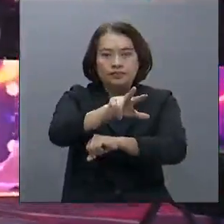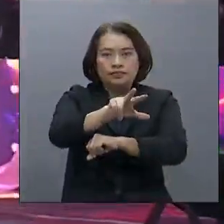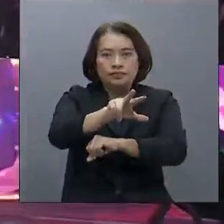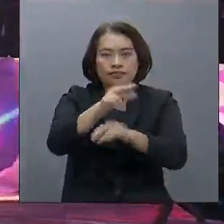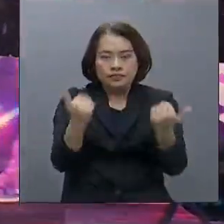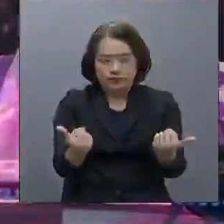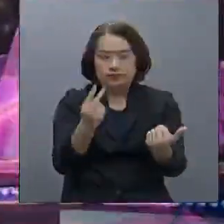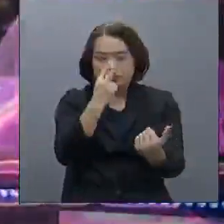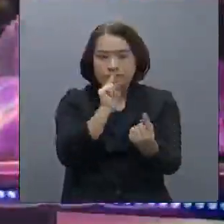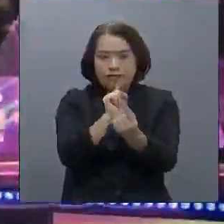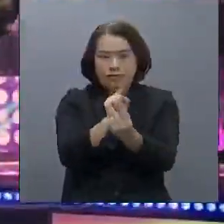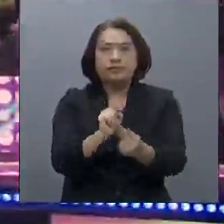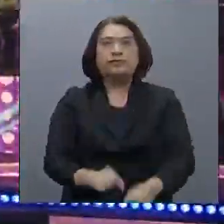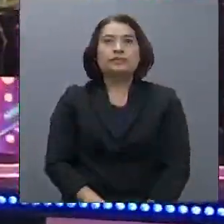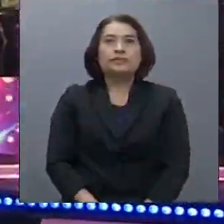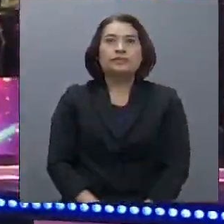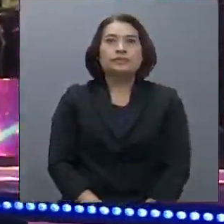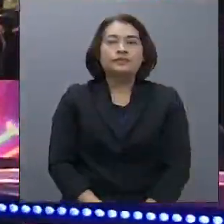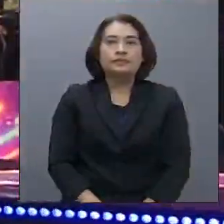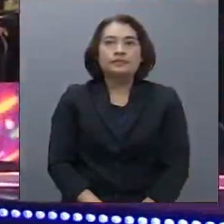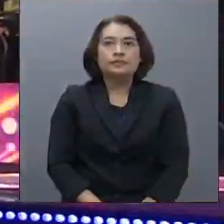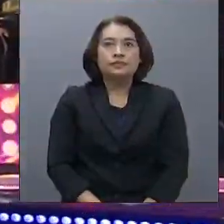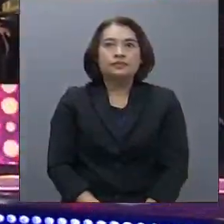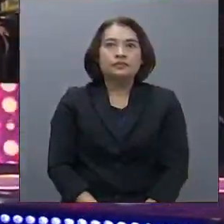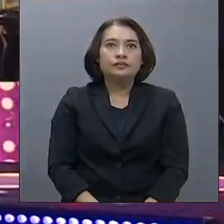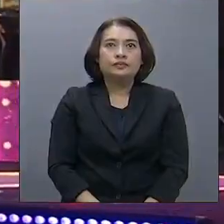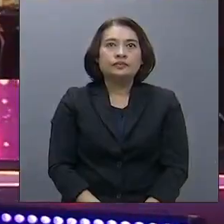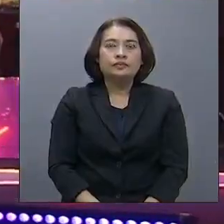นี้